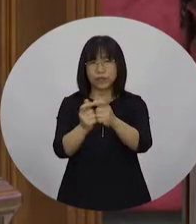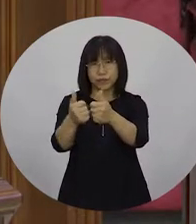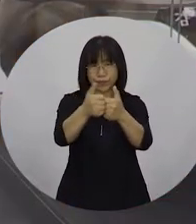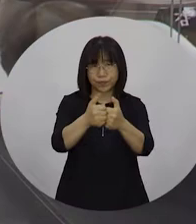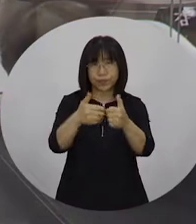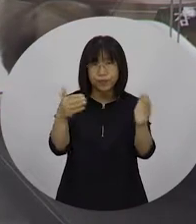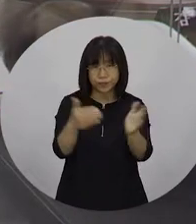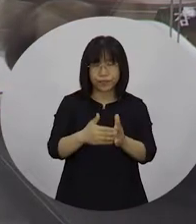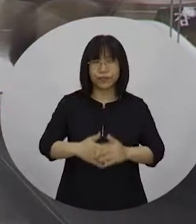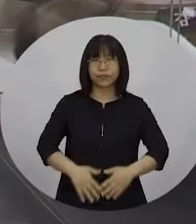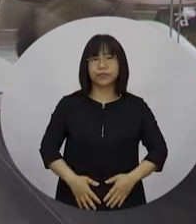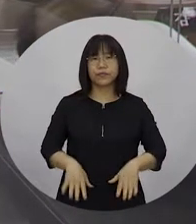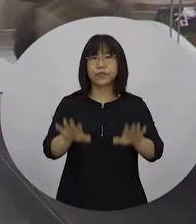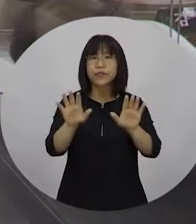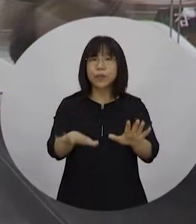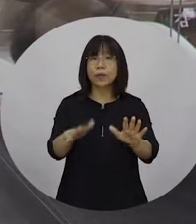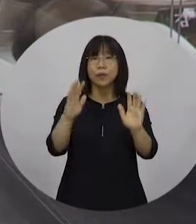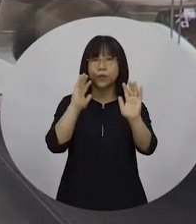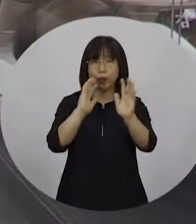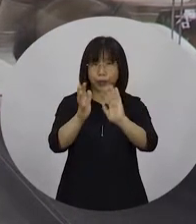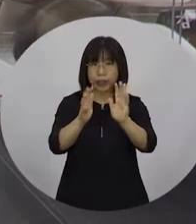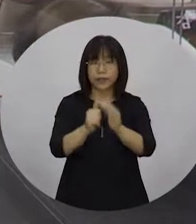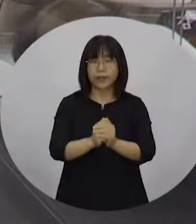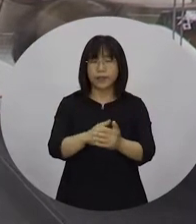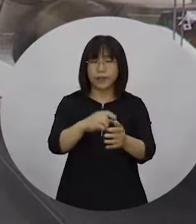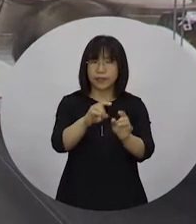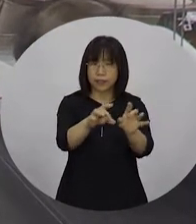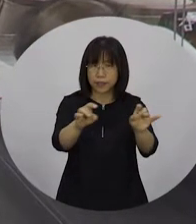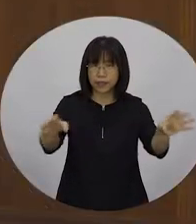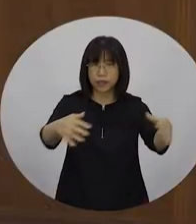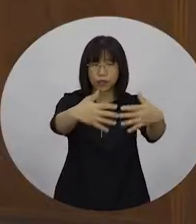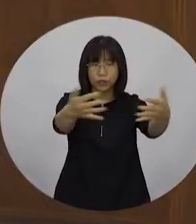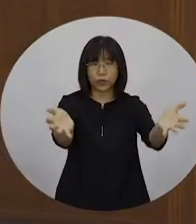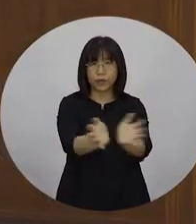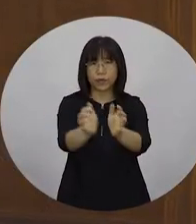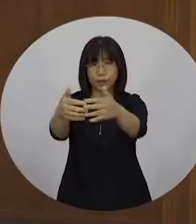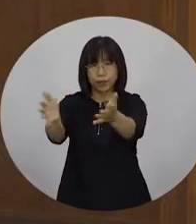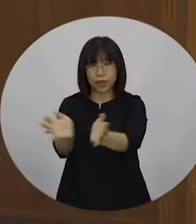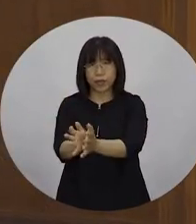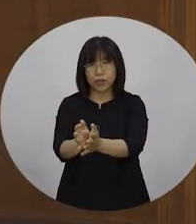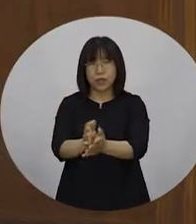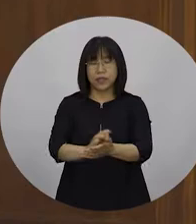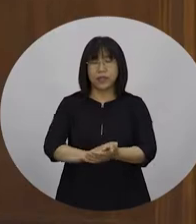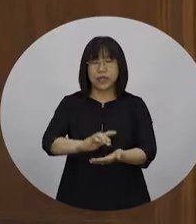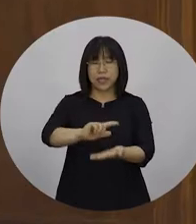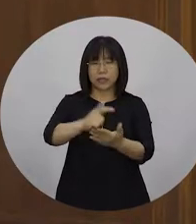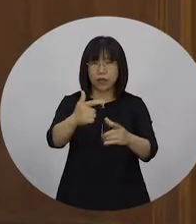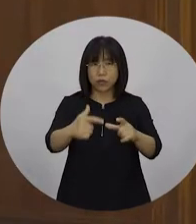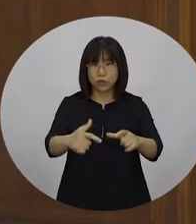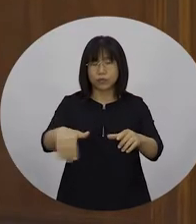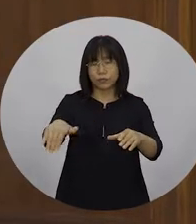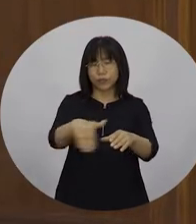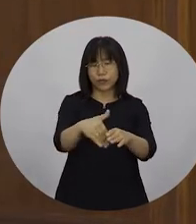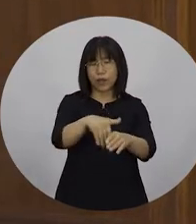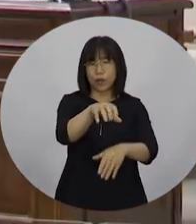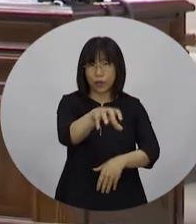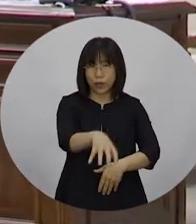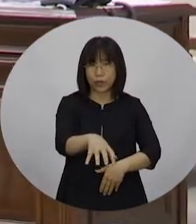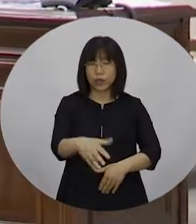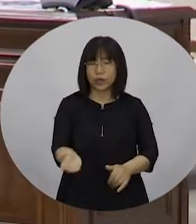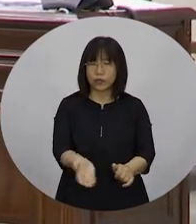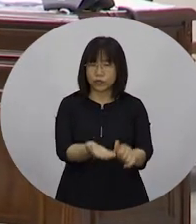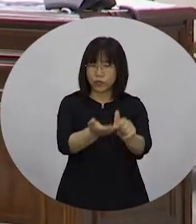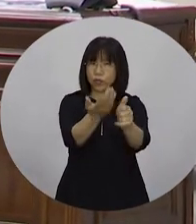안으로 채택됐습니다 2번째 288 제 1차 정례회 에서는 각 위원회 별로 서울 집회 시